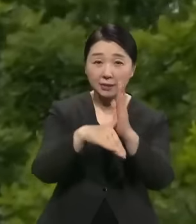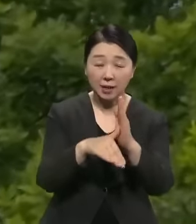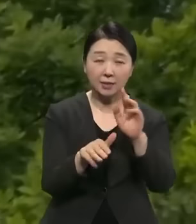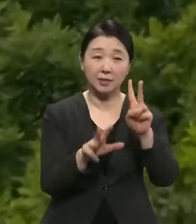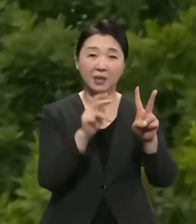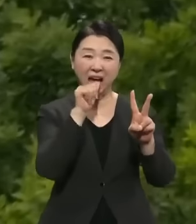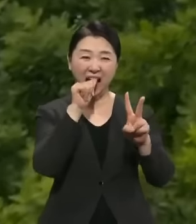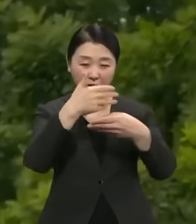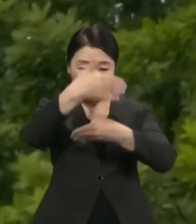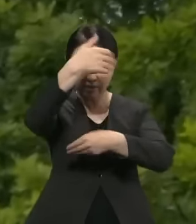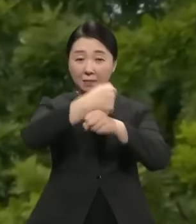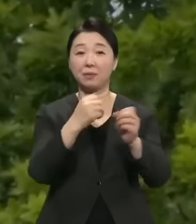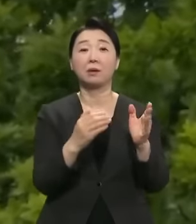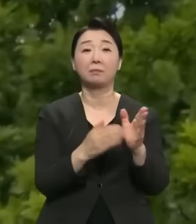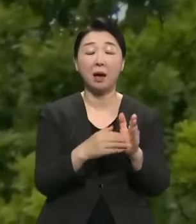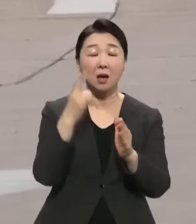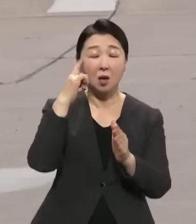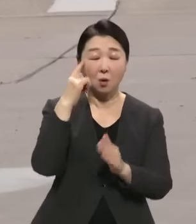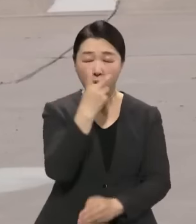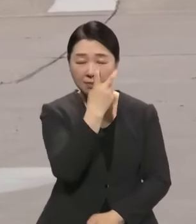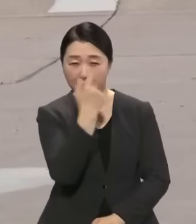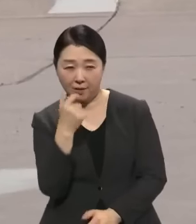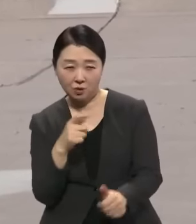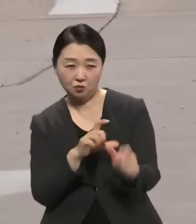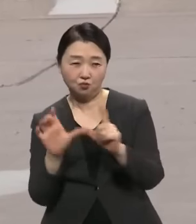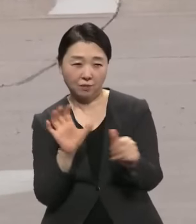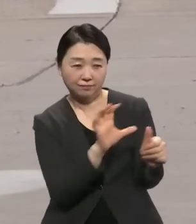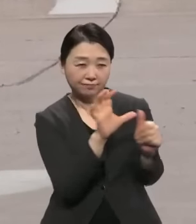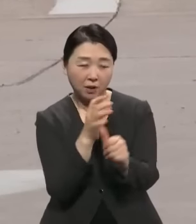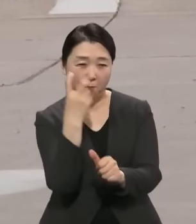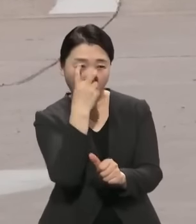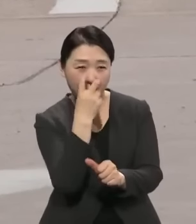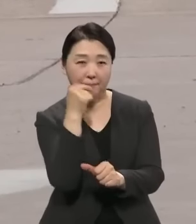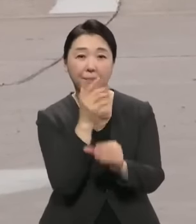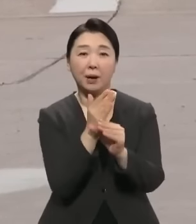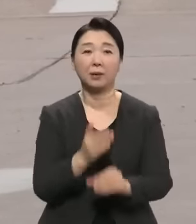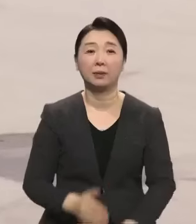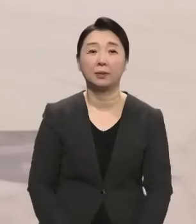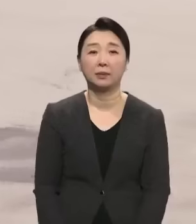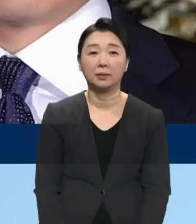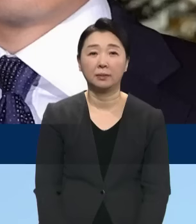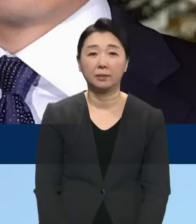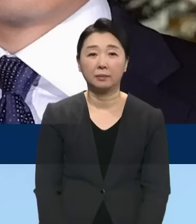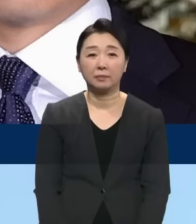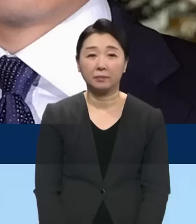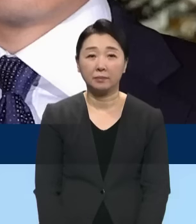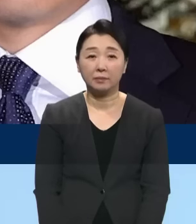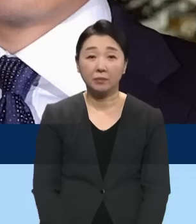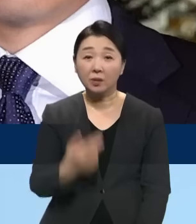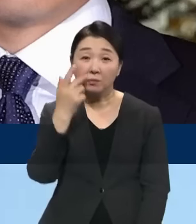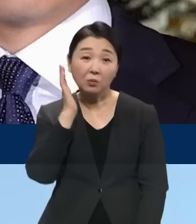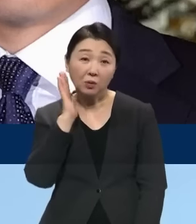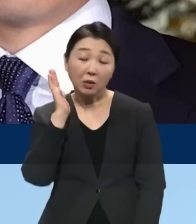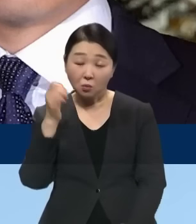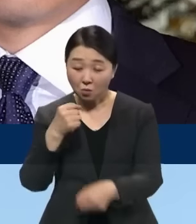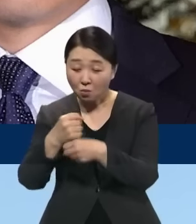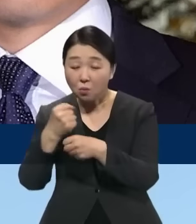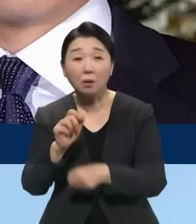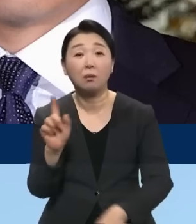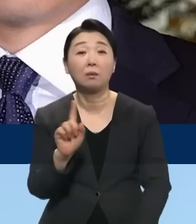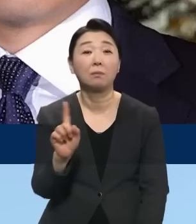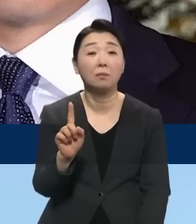펜스를 치고 무장병력을 추가 배치하는 등 보안을 한층더 강화하고 있습니다 대통령이 곤경에 처했다는